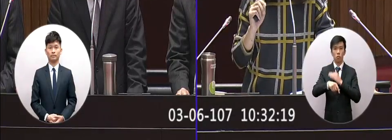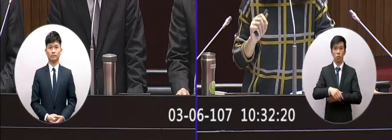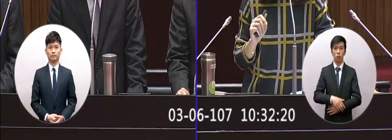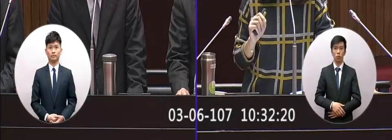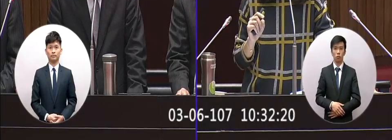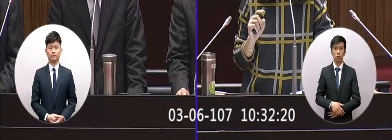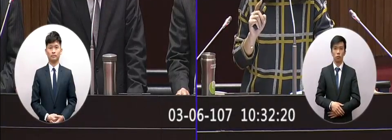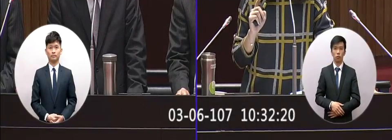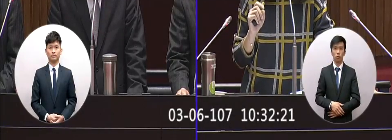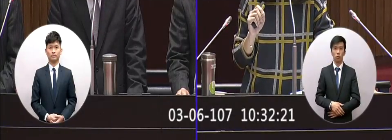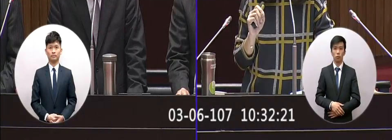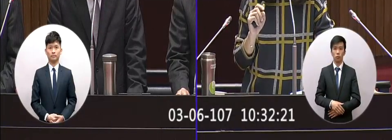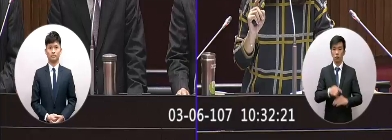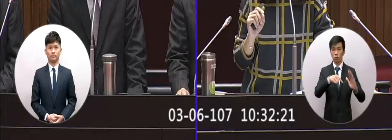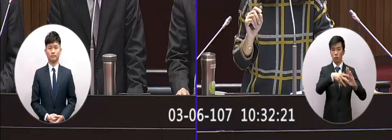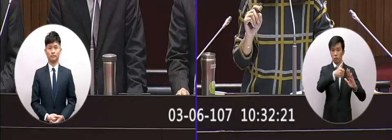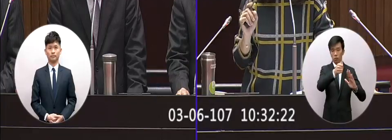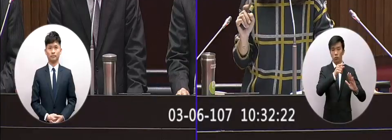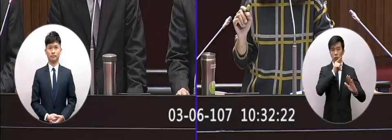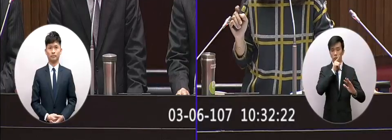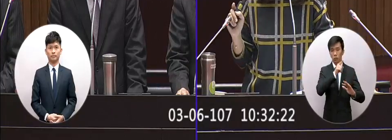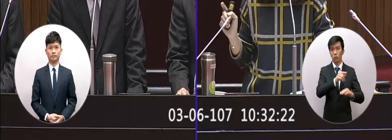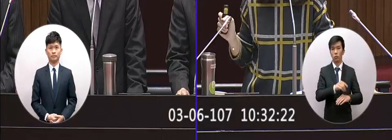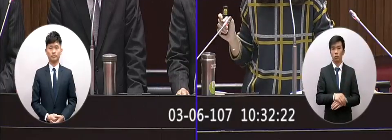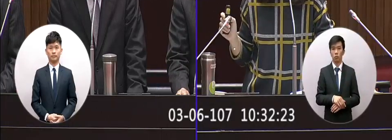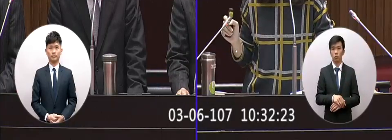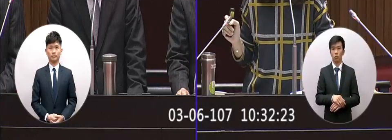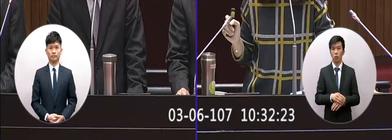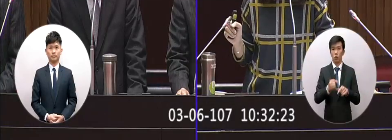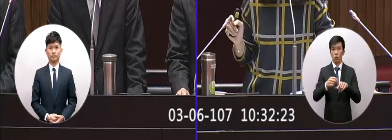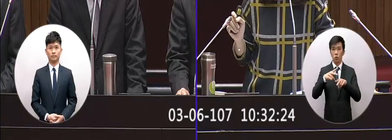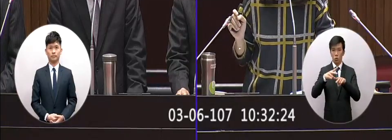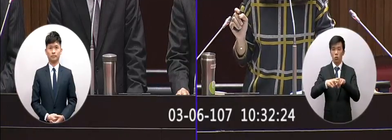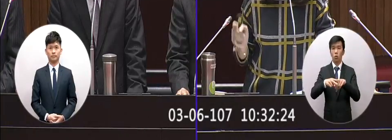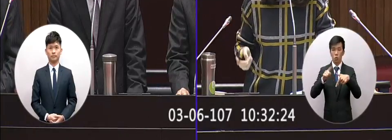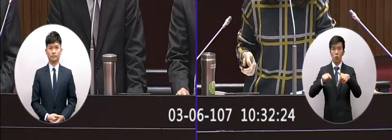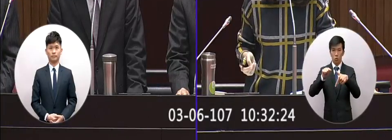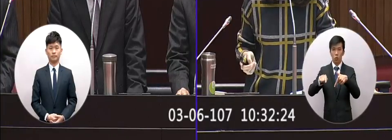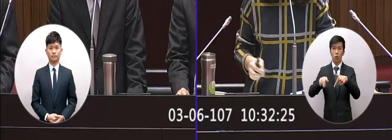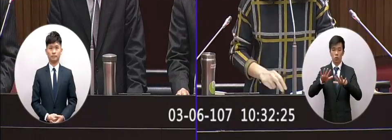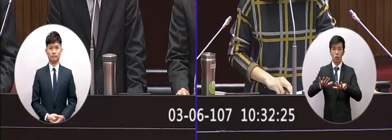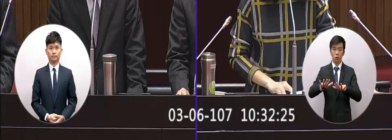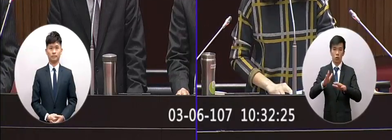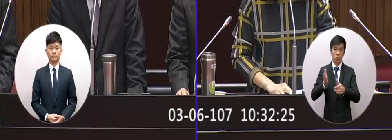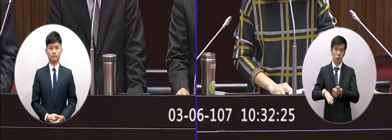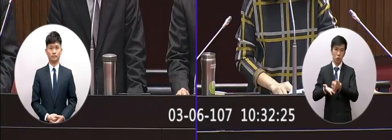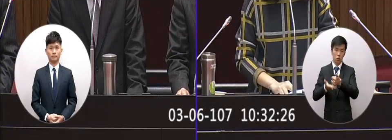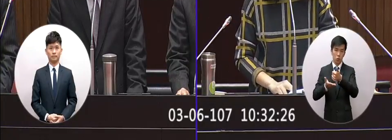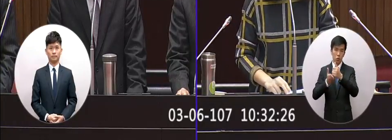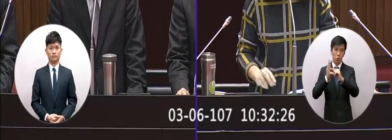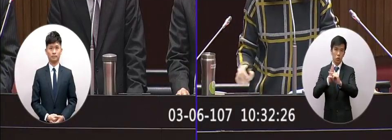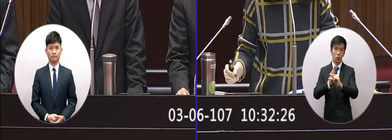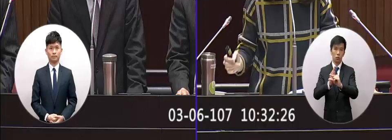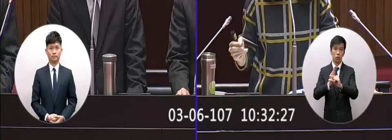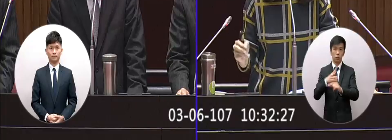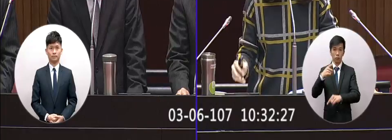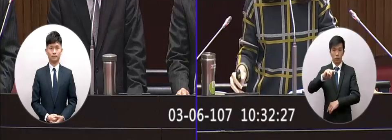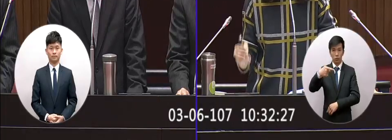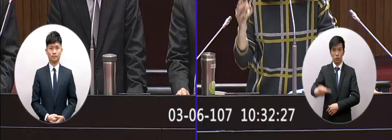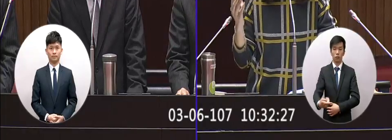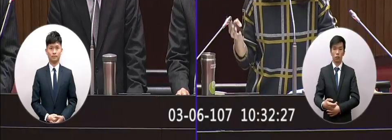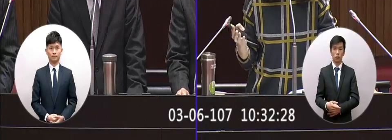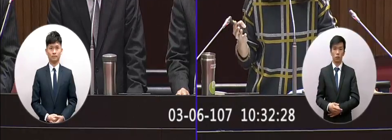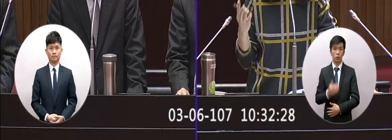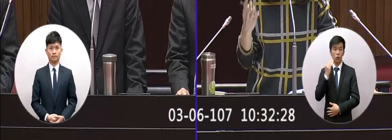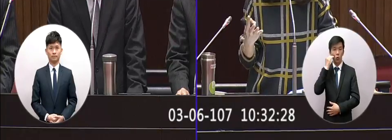您刚刚所说的我们公共化的这个1247班我们现在正在全力的推动那接下来